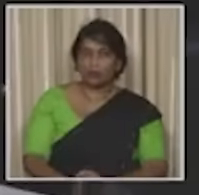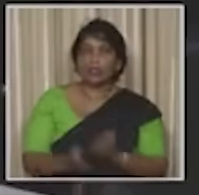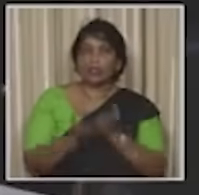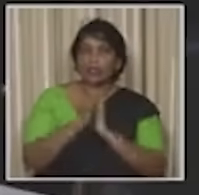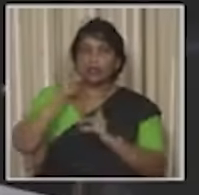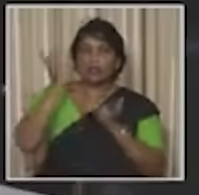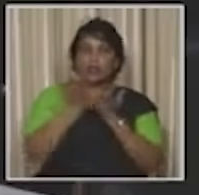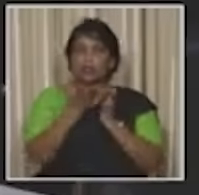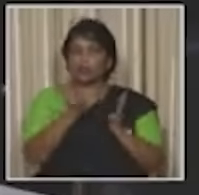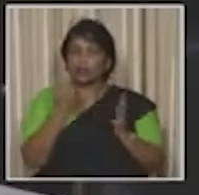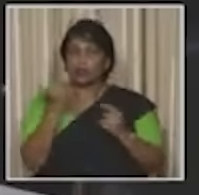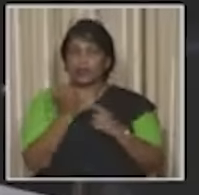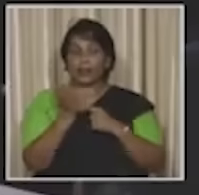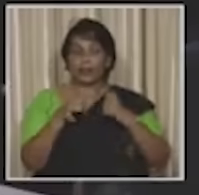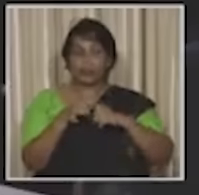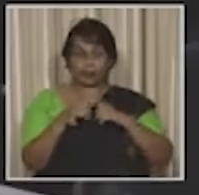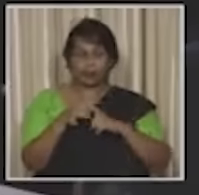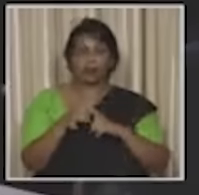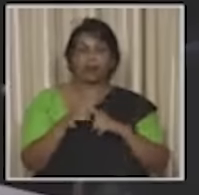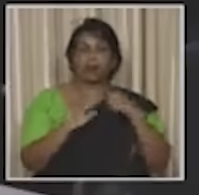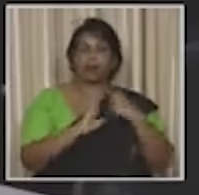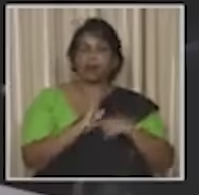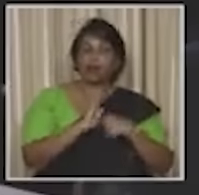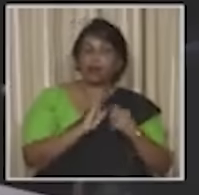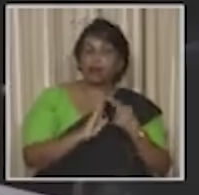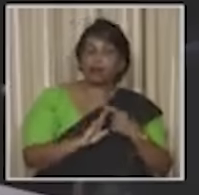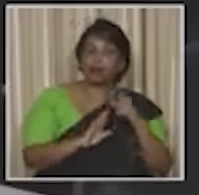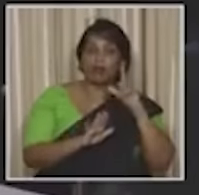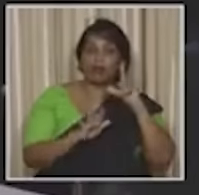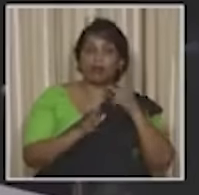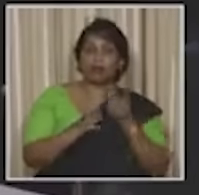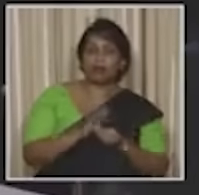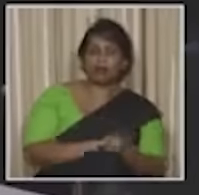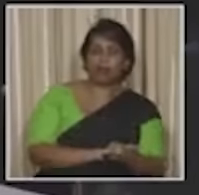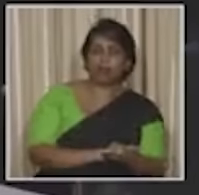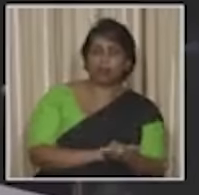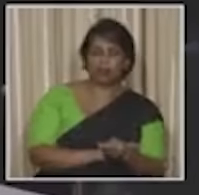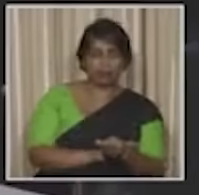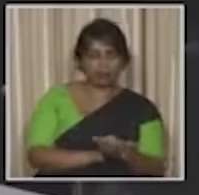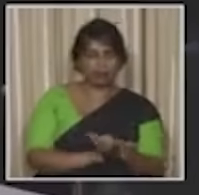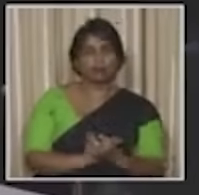අදානි ඉන්දියාවෙන් ගන්න ඕන ටෙන්ඩර් කරලා හැබැයි ලංකාවේ පත යටින්